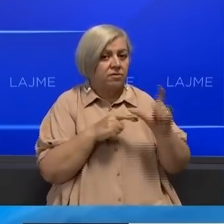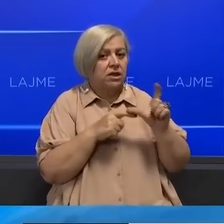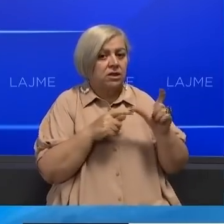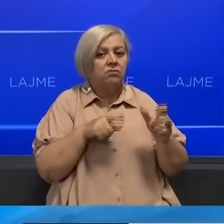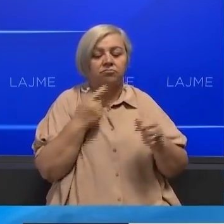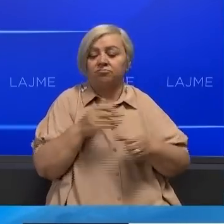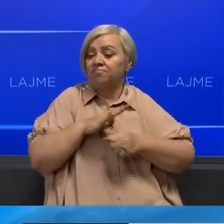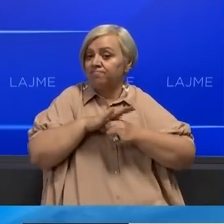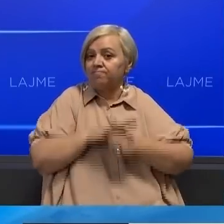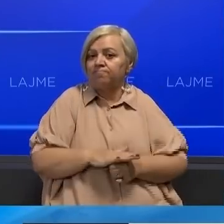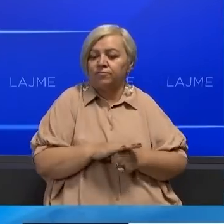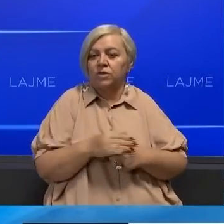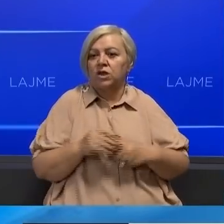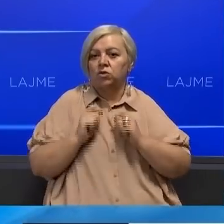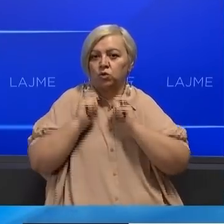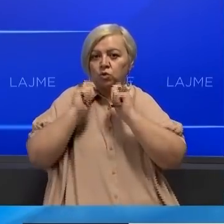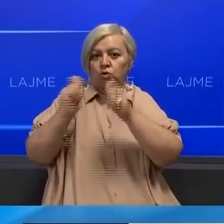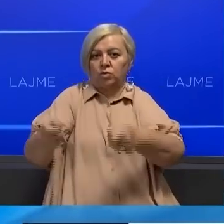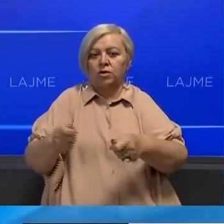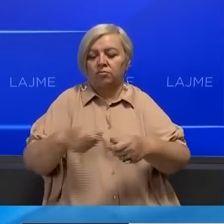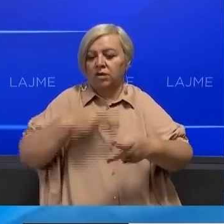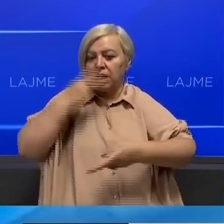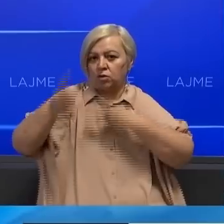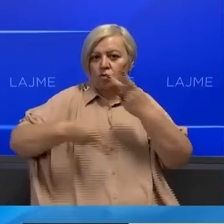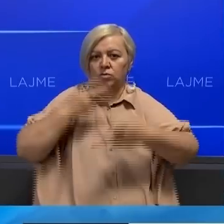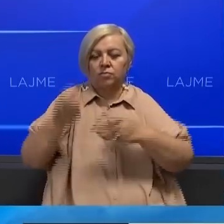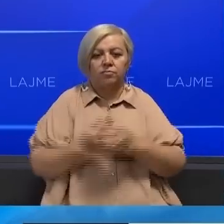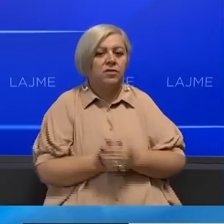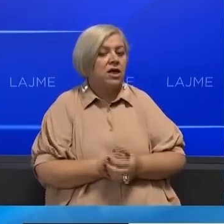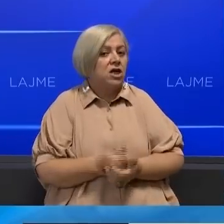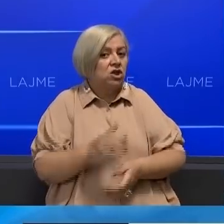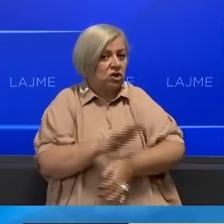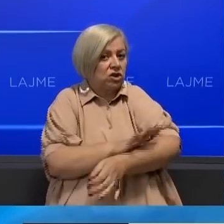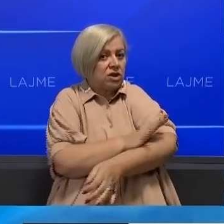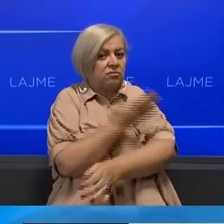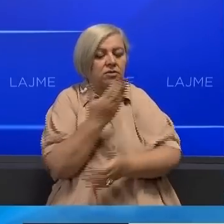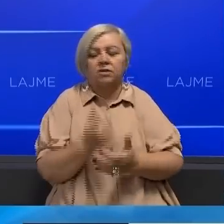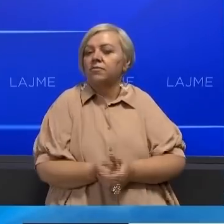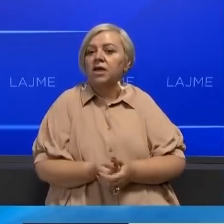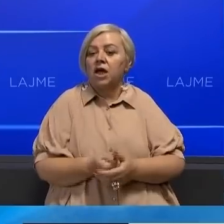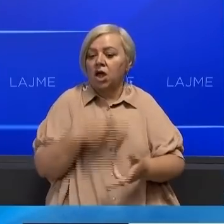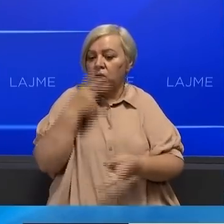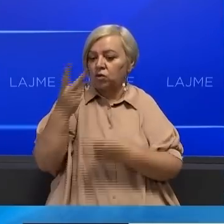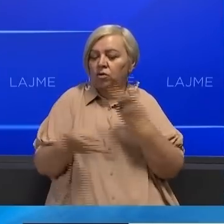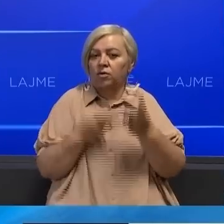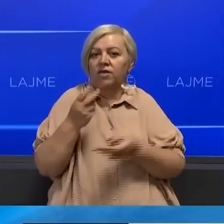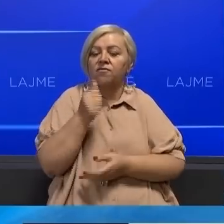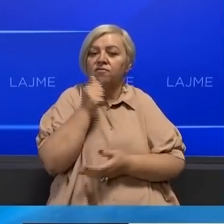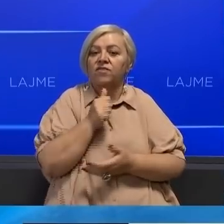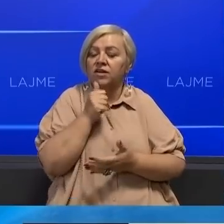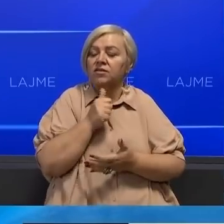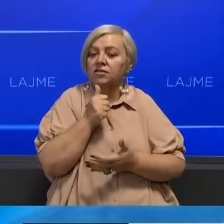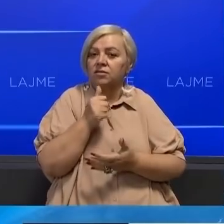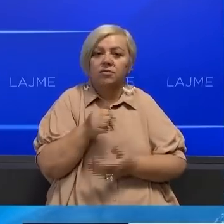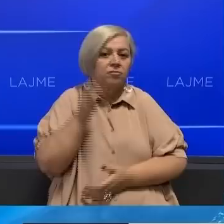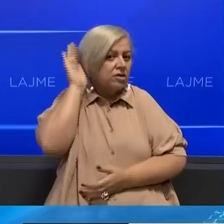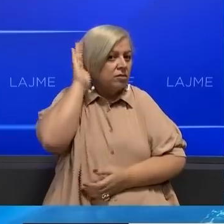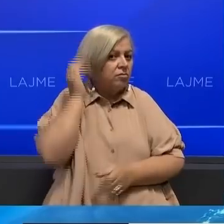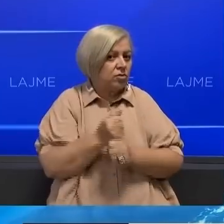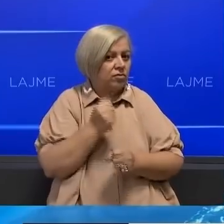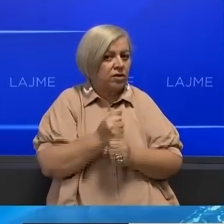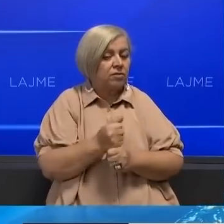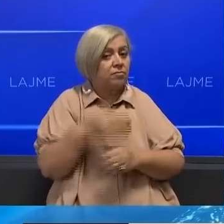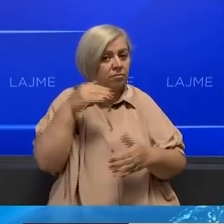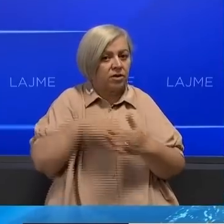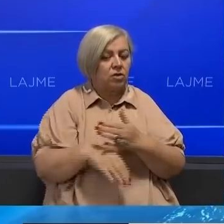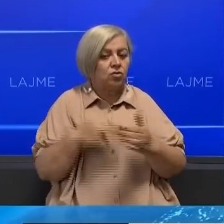disa prej shkeljeve i ka dërguar edhe në hetuesi. Shqetësime për të gjeturat e auditorit për pasqyrat financiare të Ministrisë së Punëve të